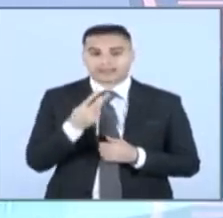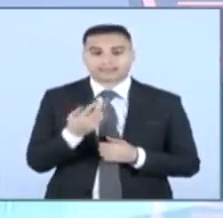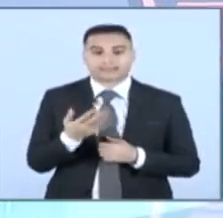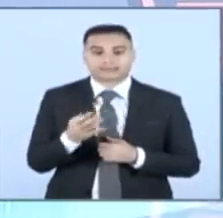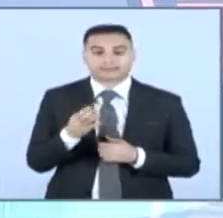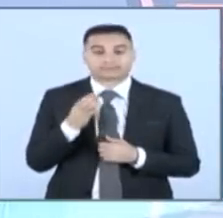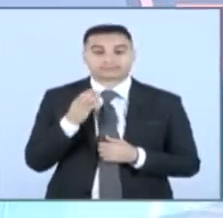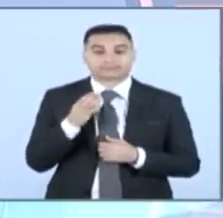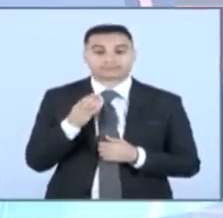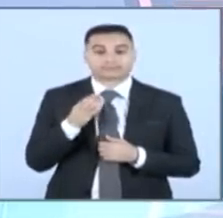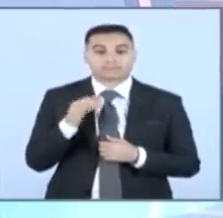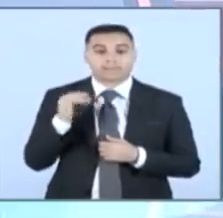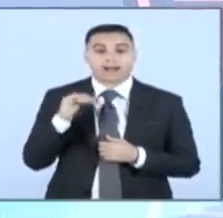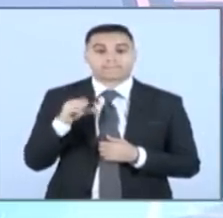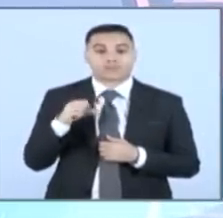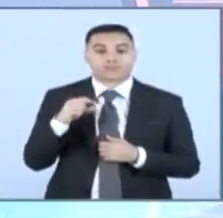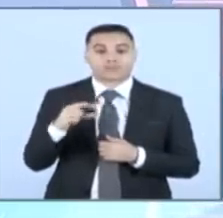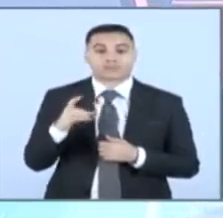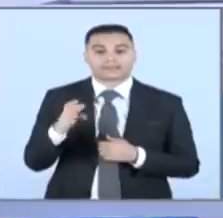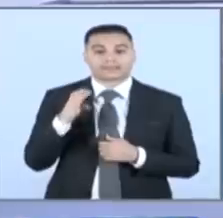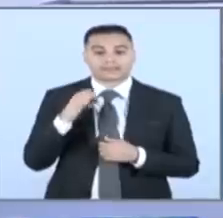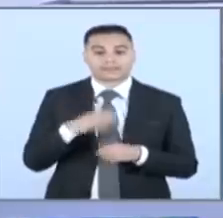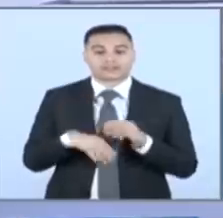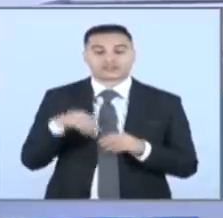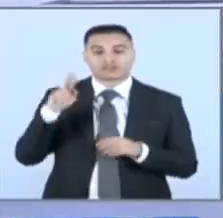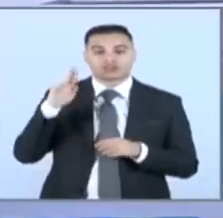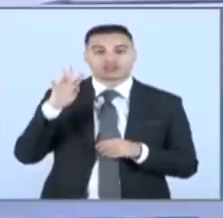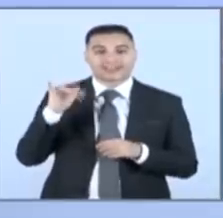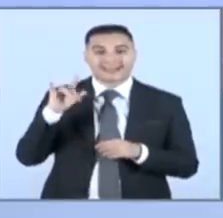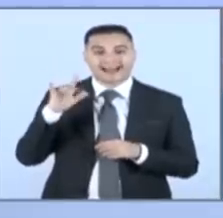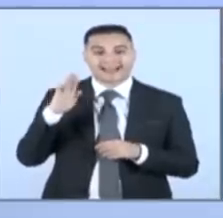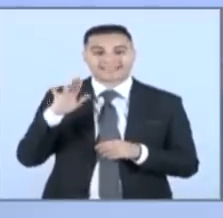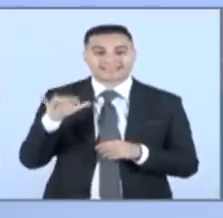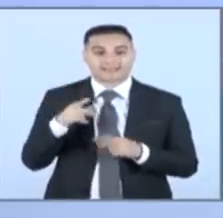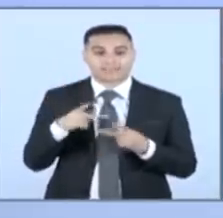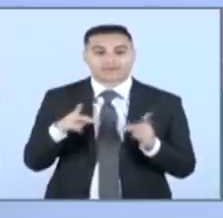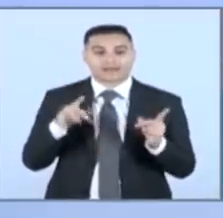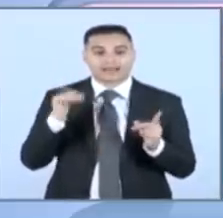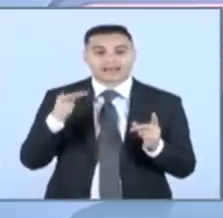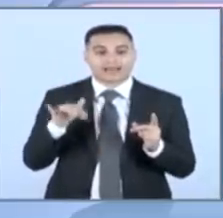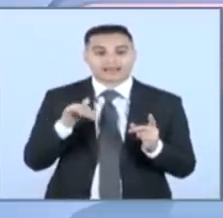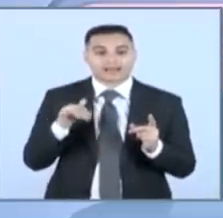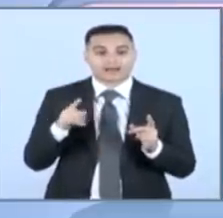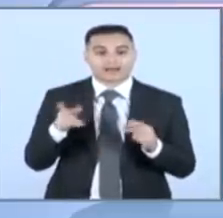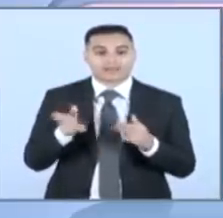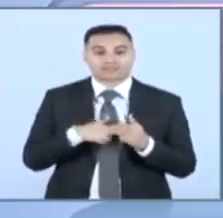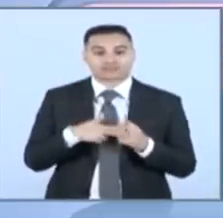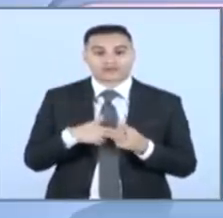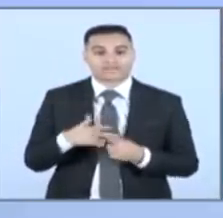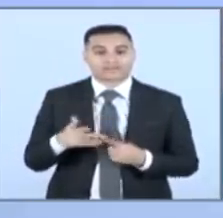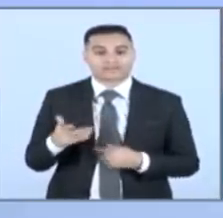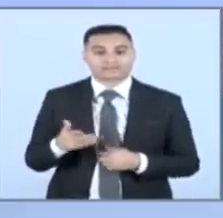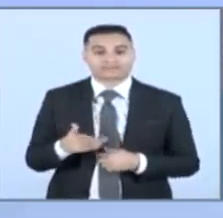ثانيتين. محمود إجابتك. تشيلسي. تشيلسي. موافق يحيى؟ لا. يحيى مش